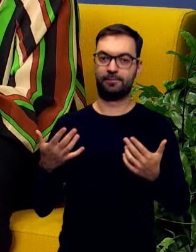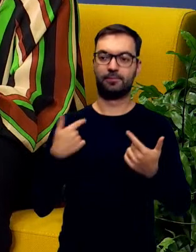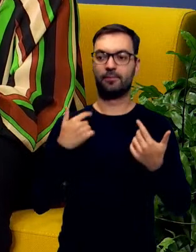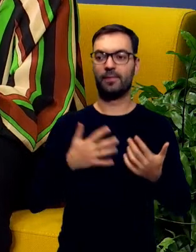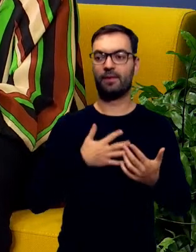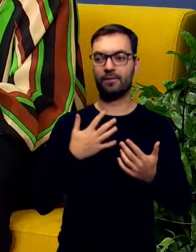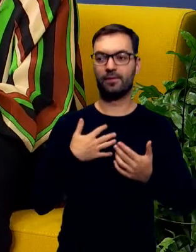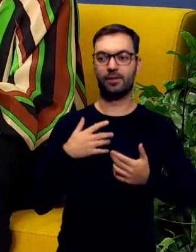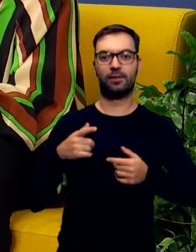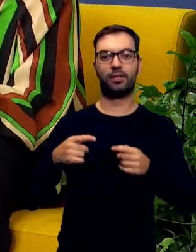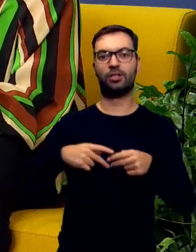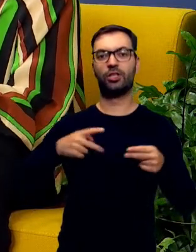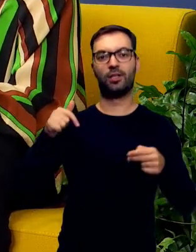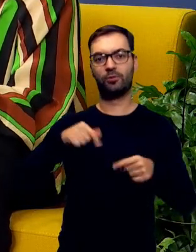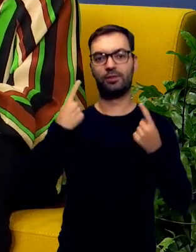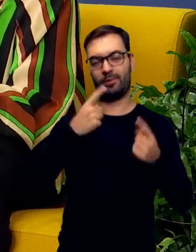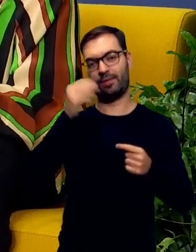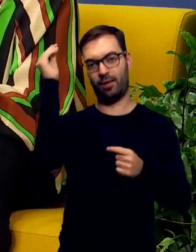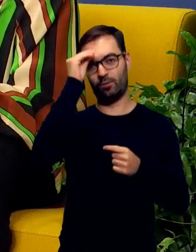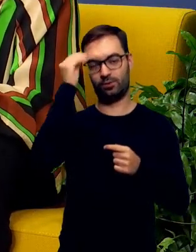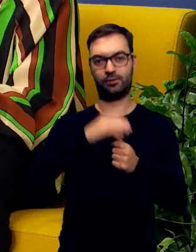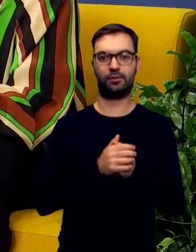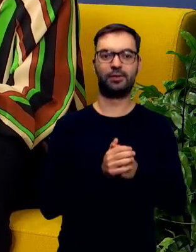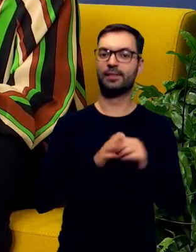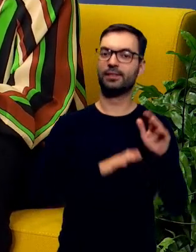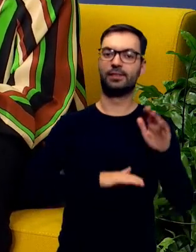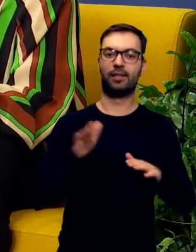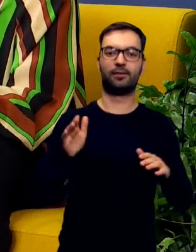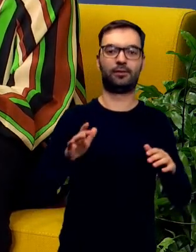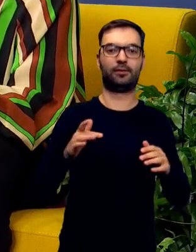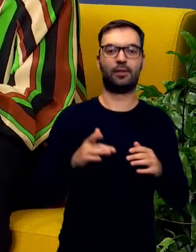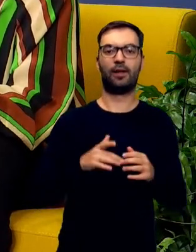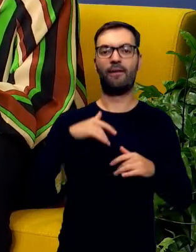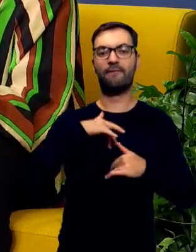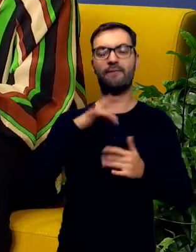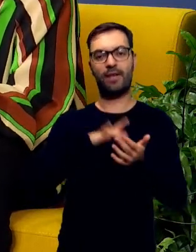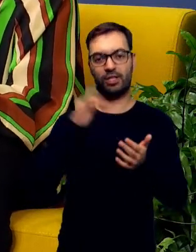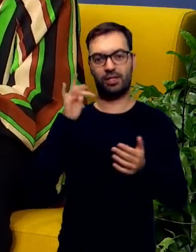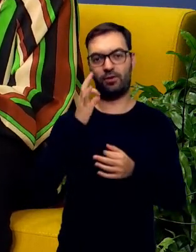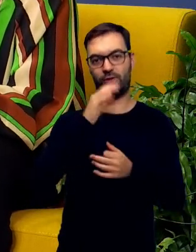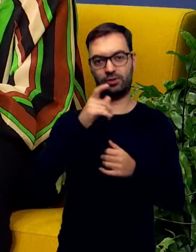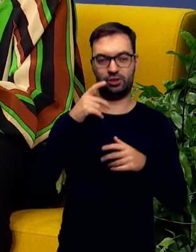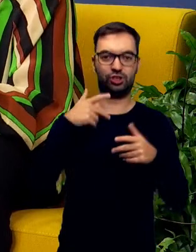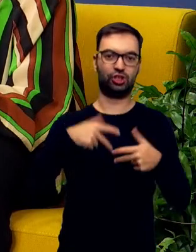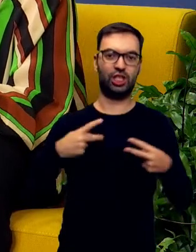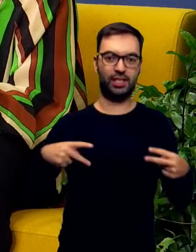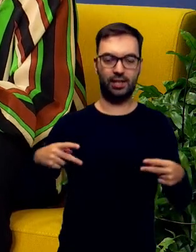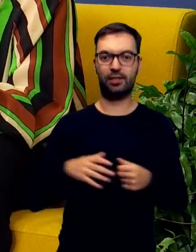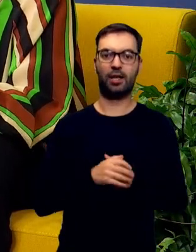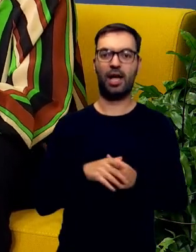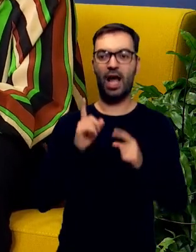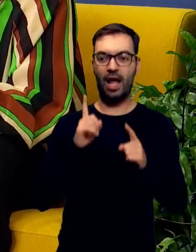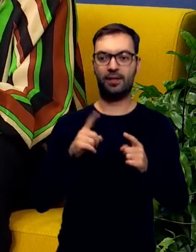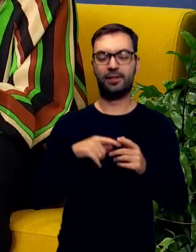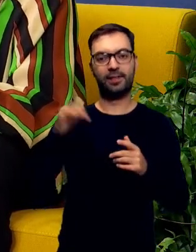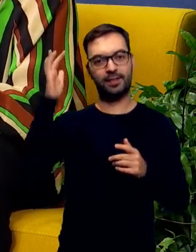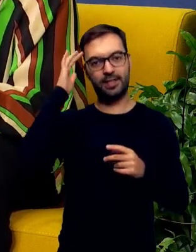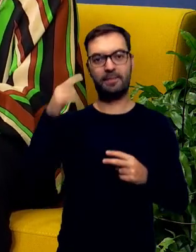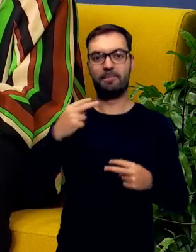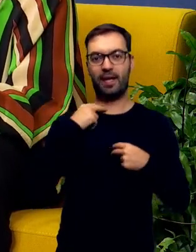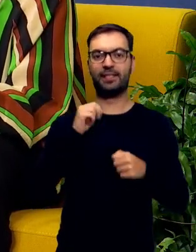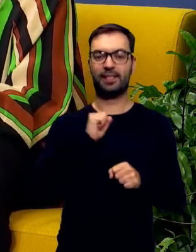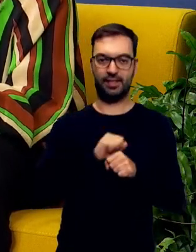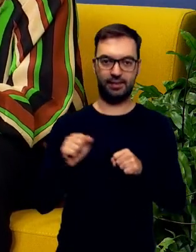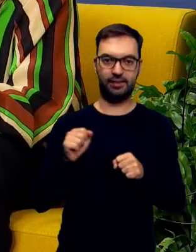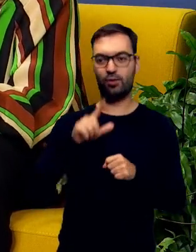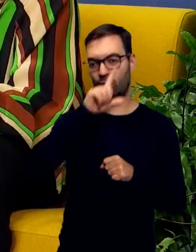że tego musi się dziennikarz nauczyć. To w dużej mierze zależy od wrażliwości samej osoby, natomiast gdzieś ta presja jest taka